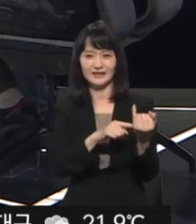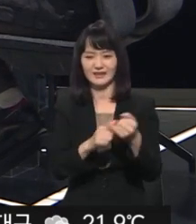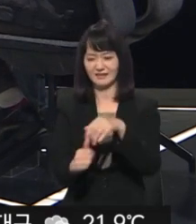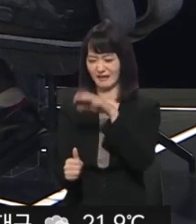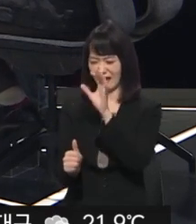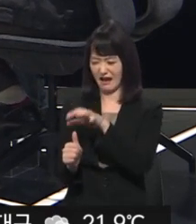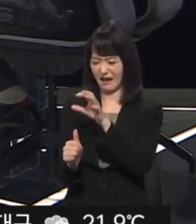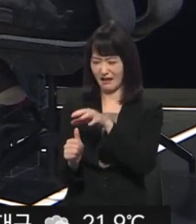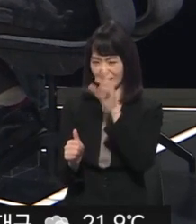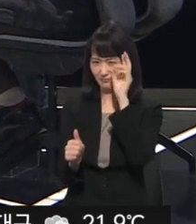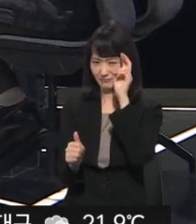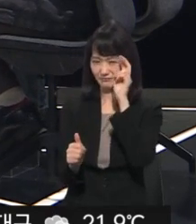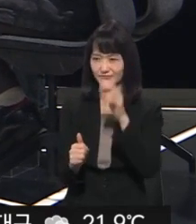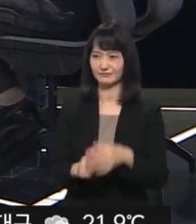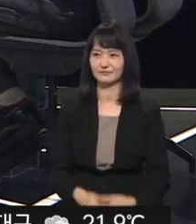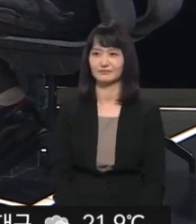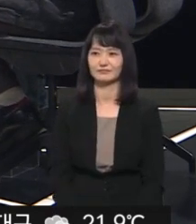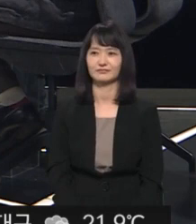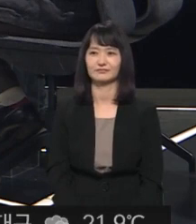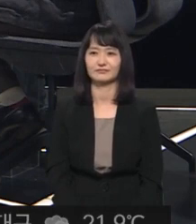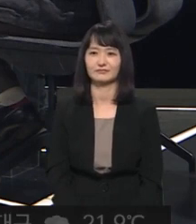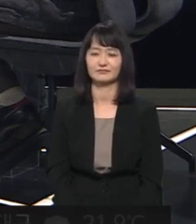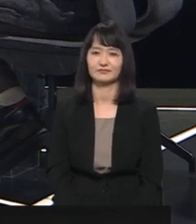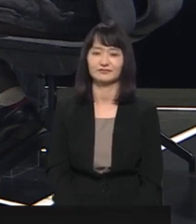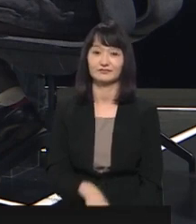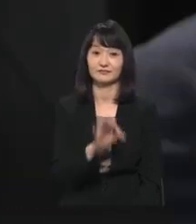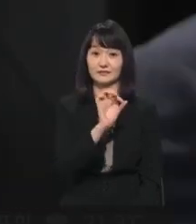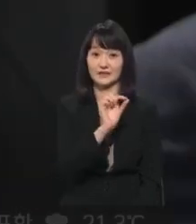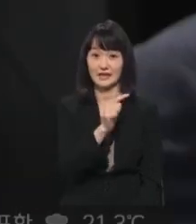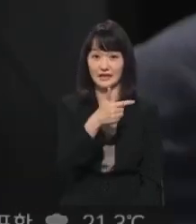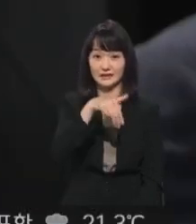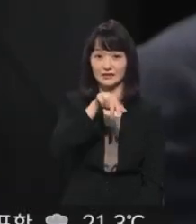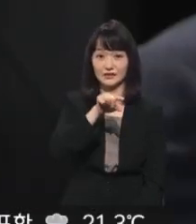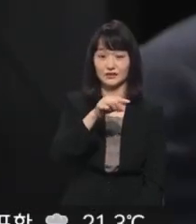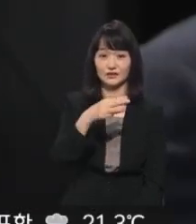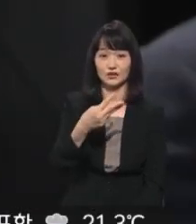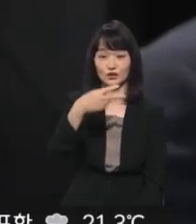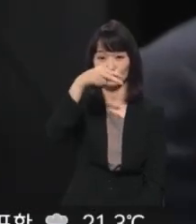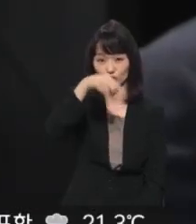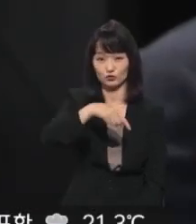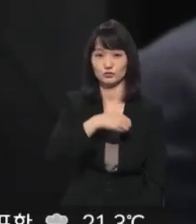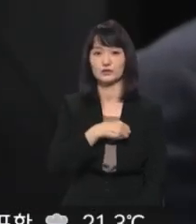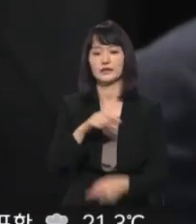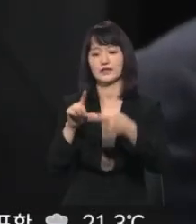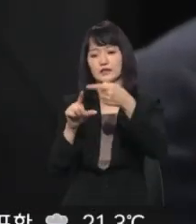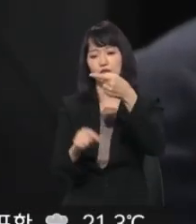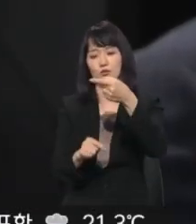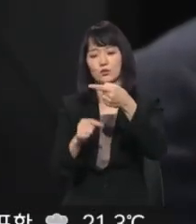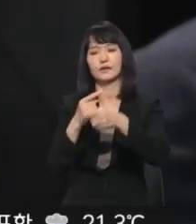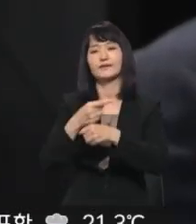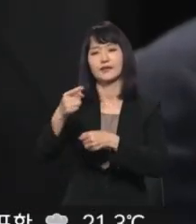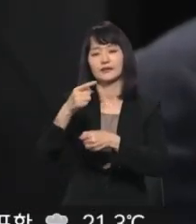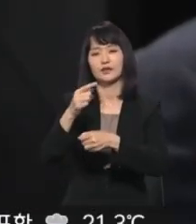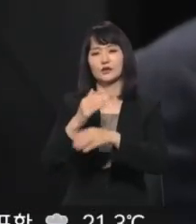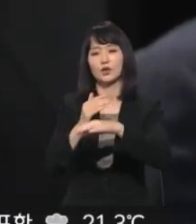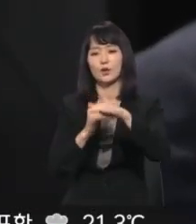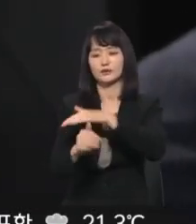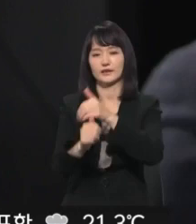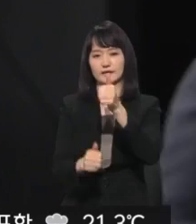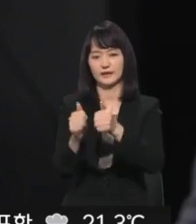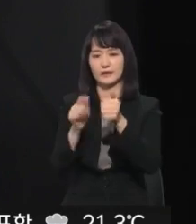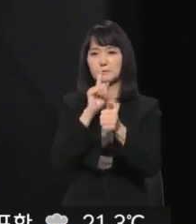어쨌든 돼 예 4 안철수 대표는 암 계속 뭐 이제 1월 달 전당대회 뭐 얘기를 하면서 뭘까